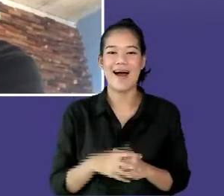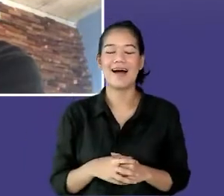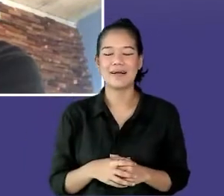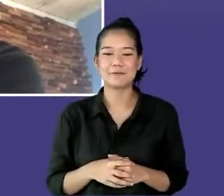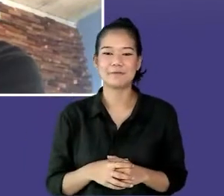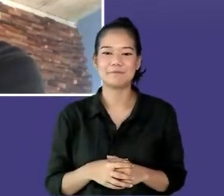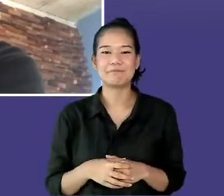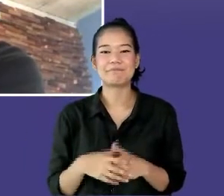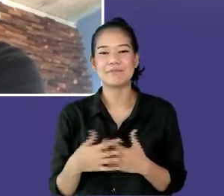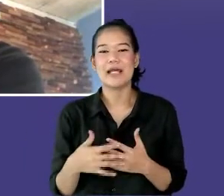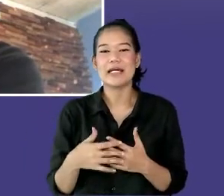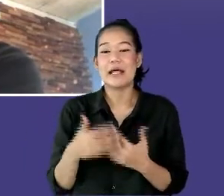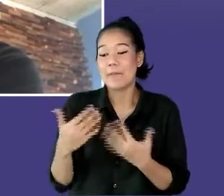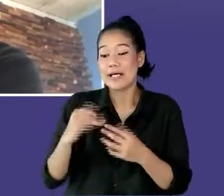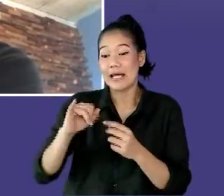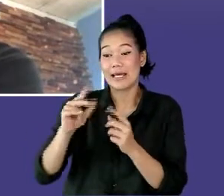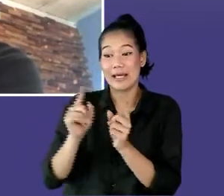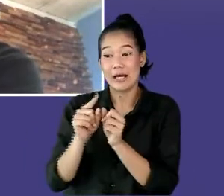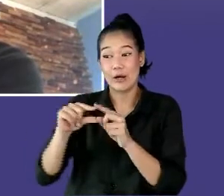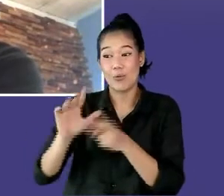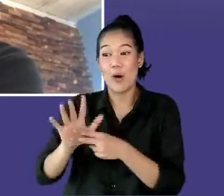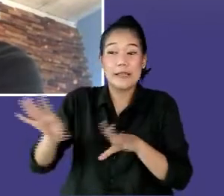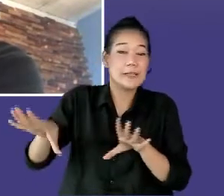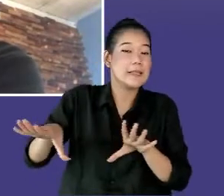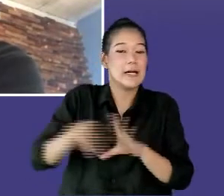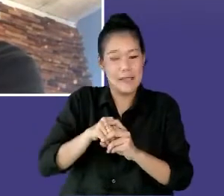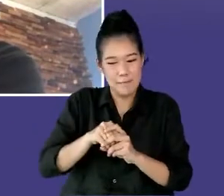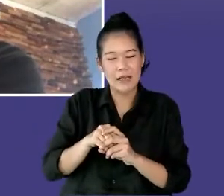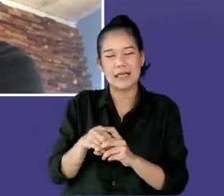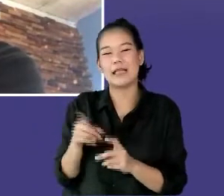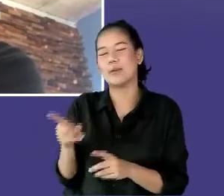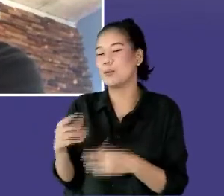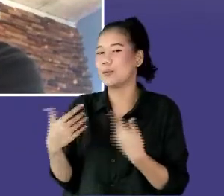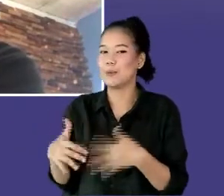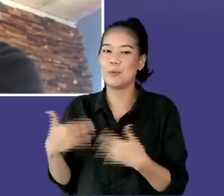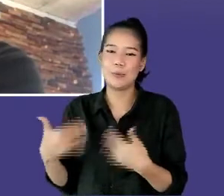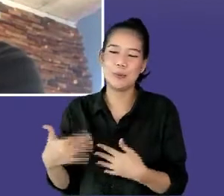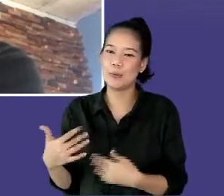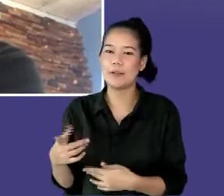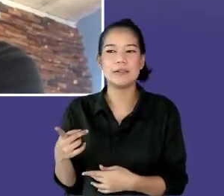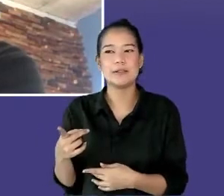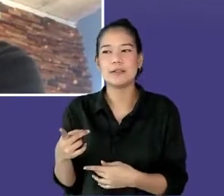Aransemennya. Jadi keterlibatan Irwan Simanjuntak di lagu ini juga cukup.